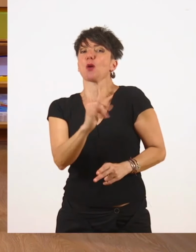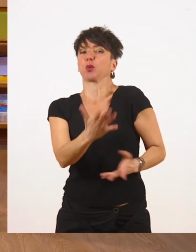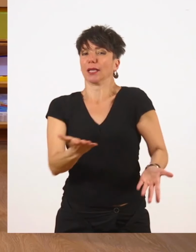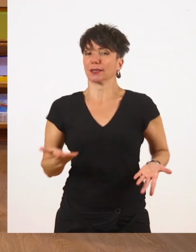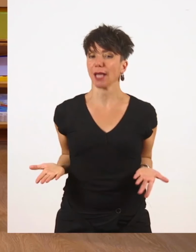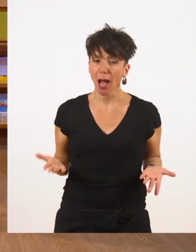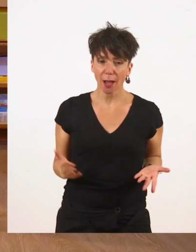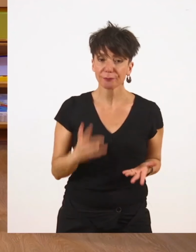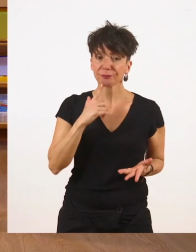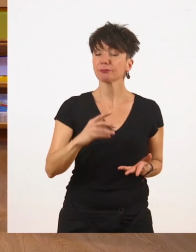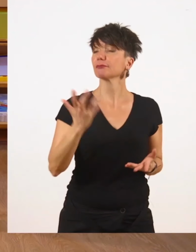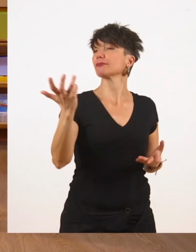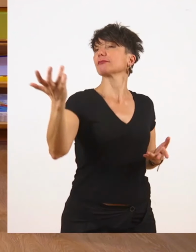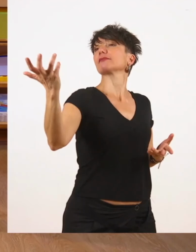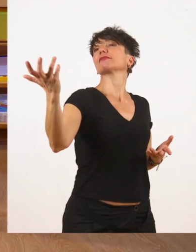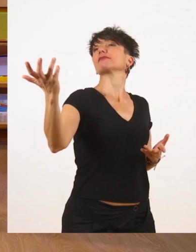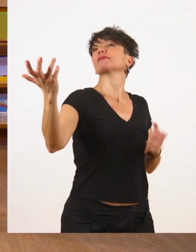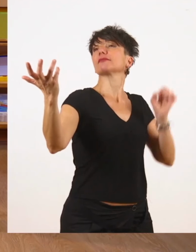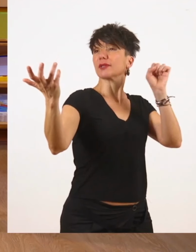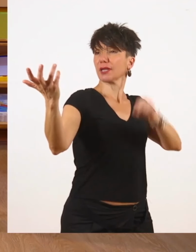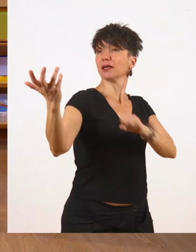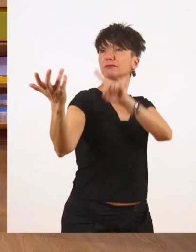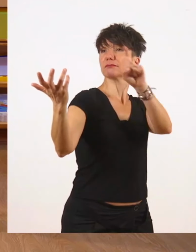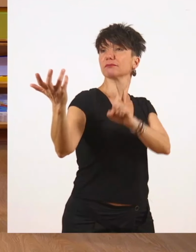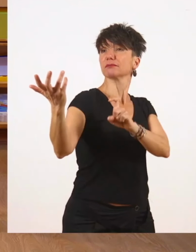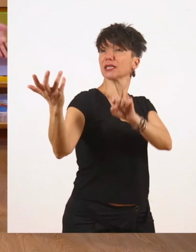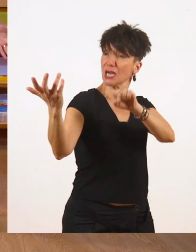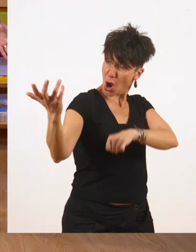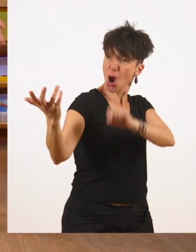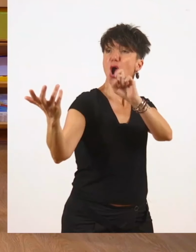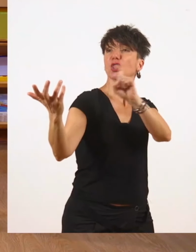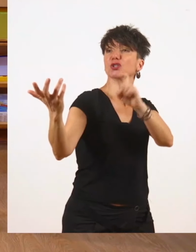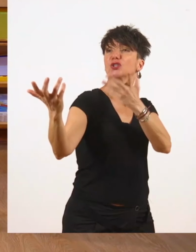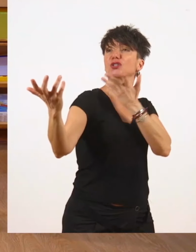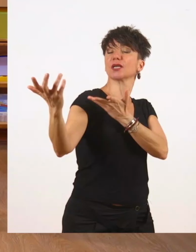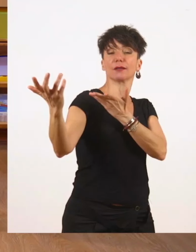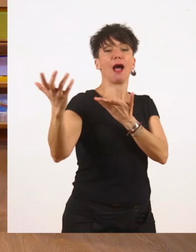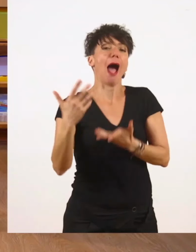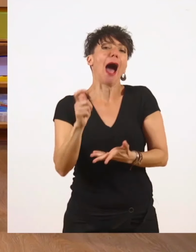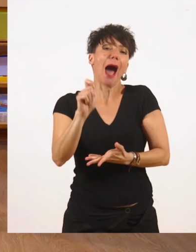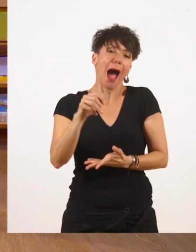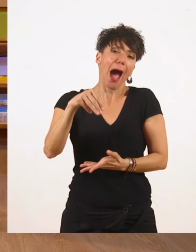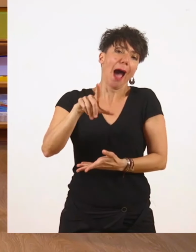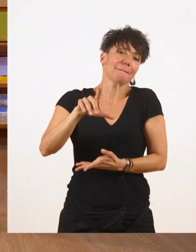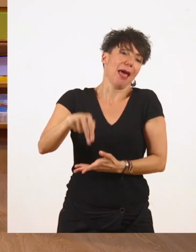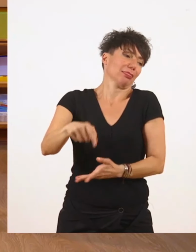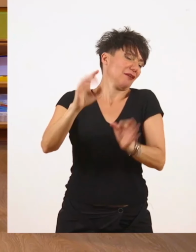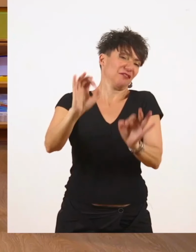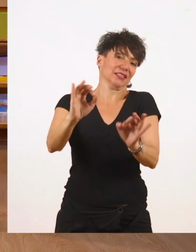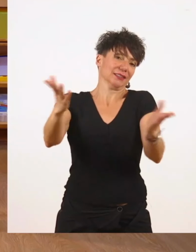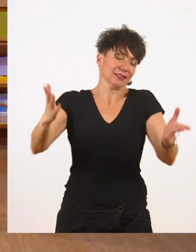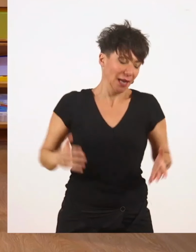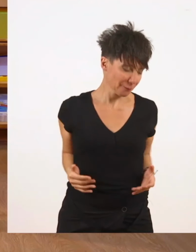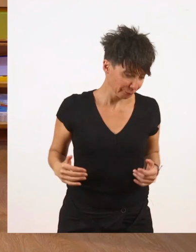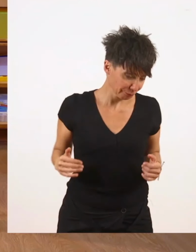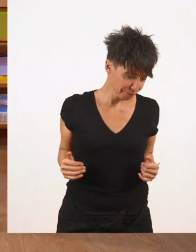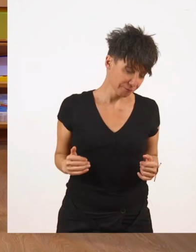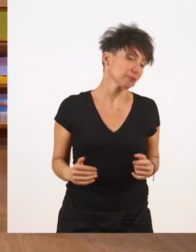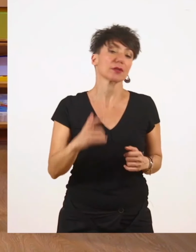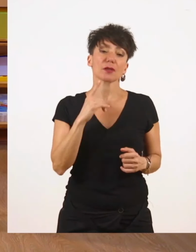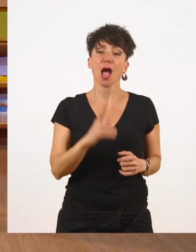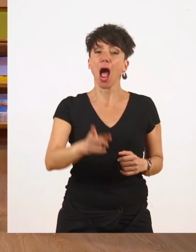να μη ζει. Στα αγγλικά. To be or not to be. Amlet. Από έναν άλλο βασιλιά μου. Ένα